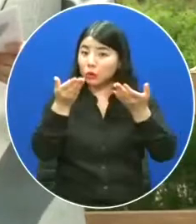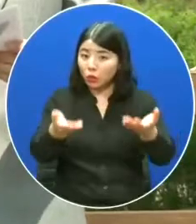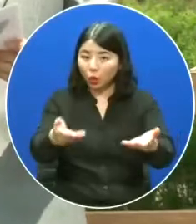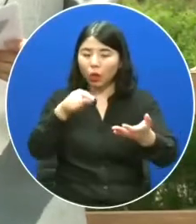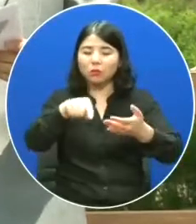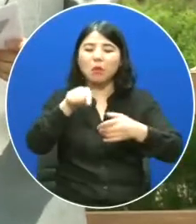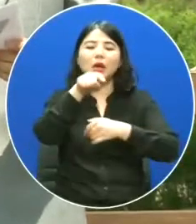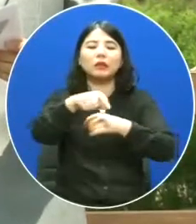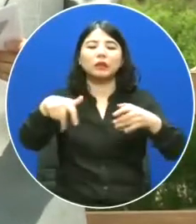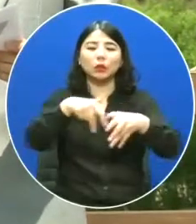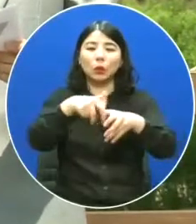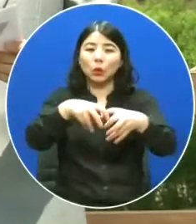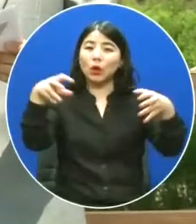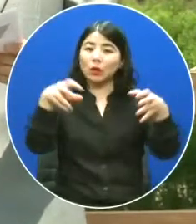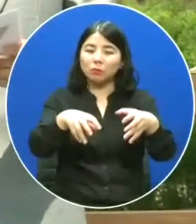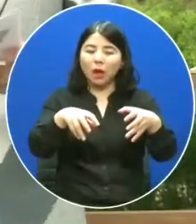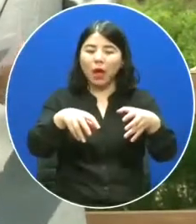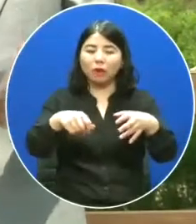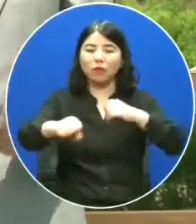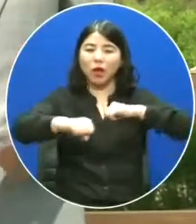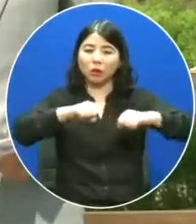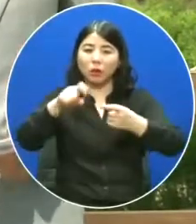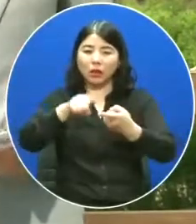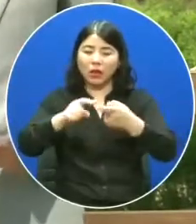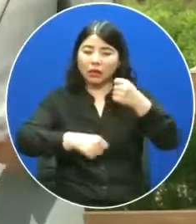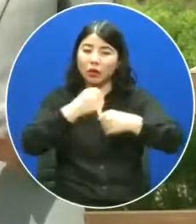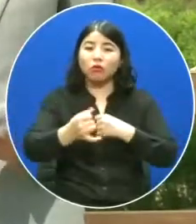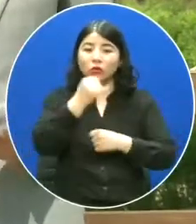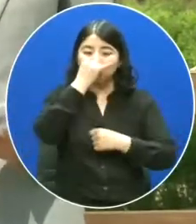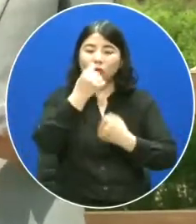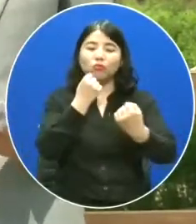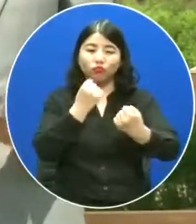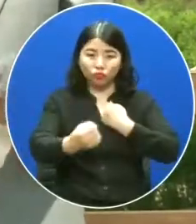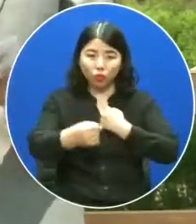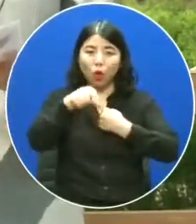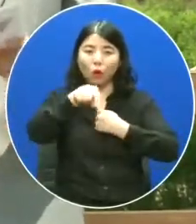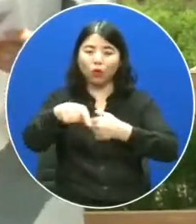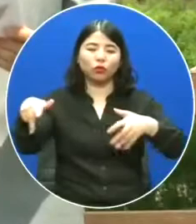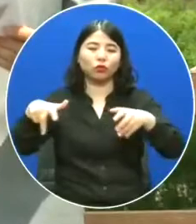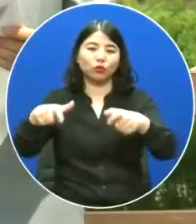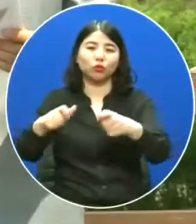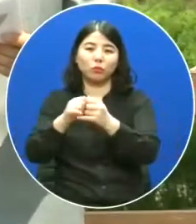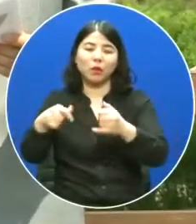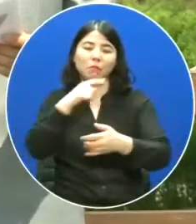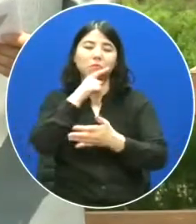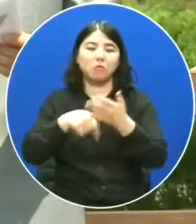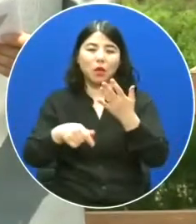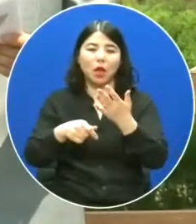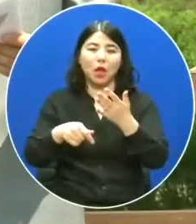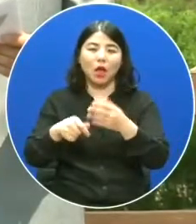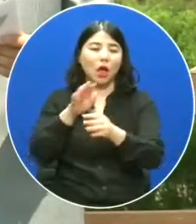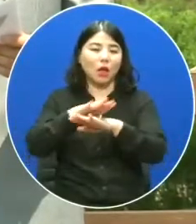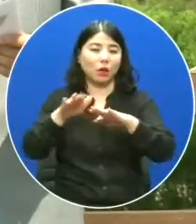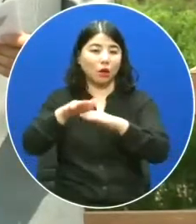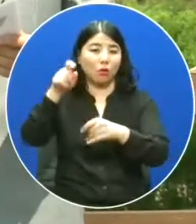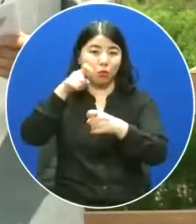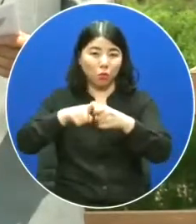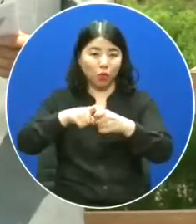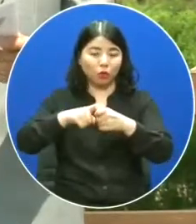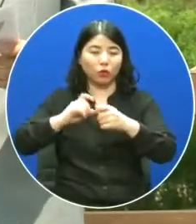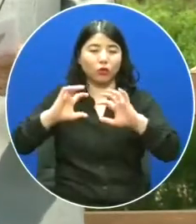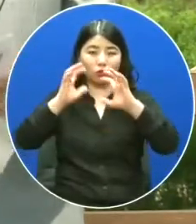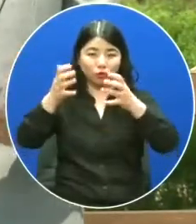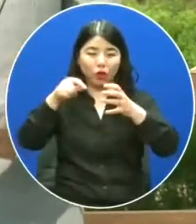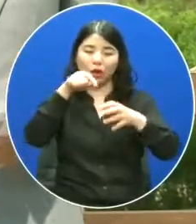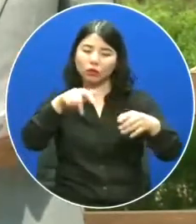주는 경우 해당 종교 집단은 종교적 행위의 자유가 있음에도 불구하고 주민들의 피해를 구제하기 위해 국가는